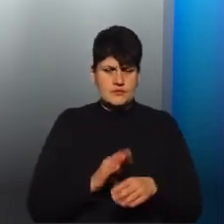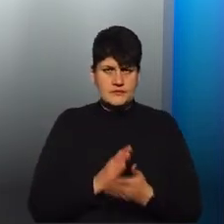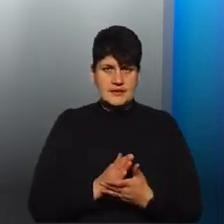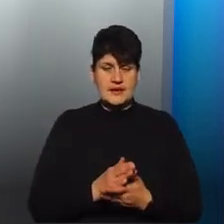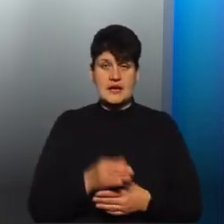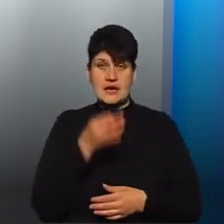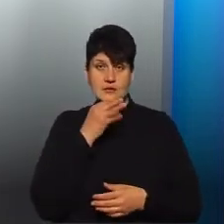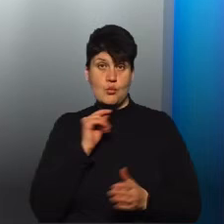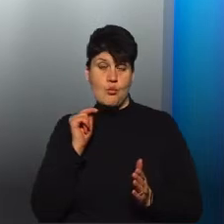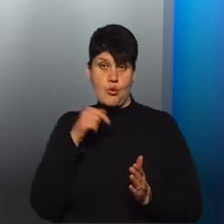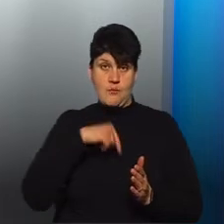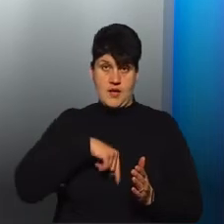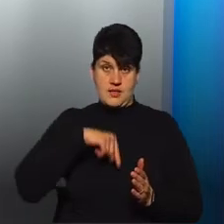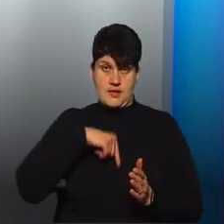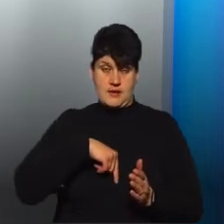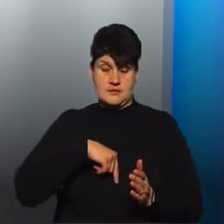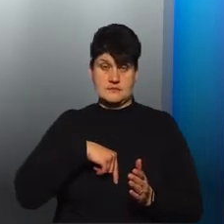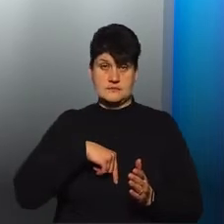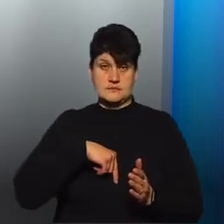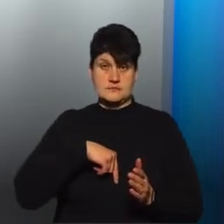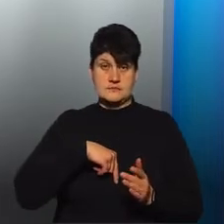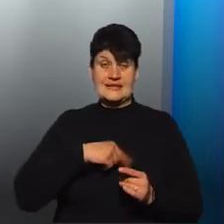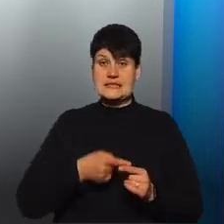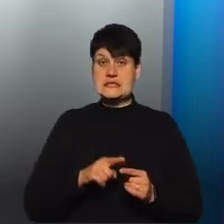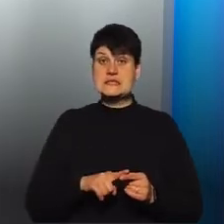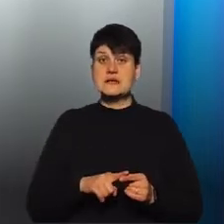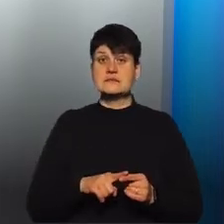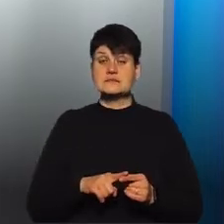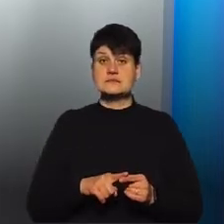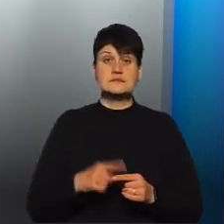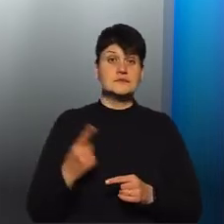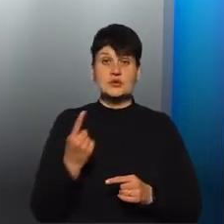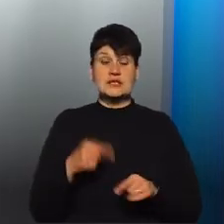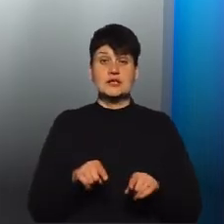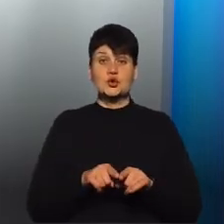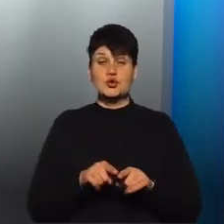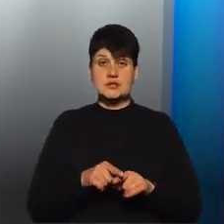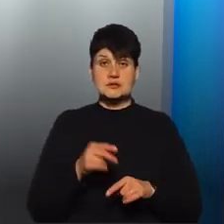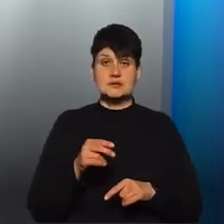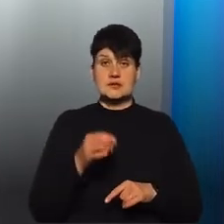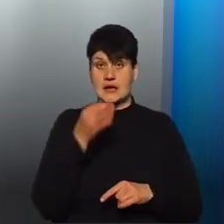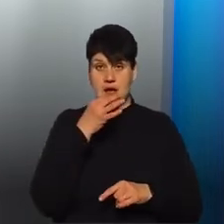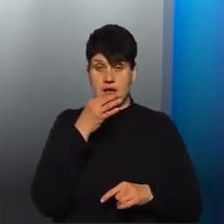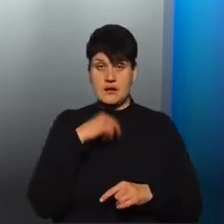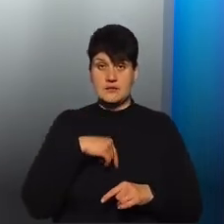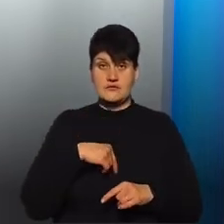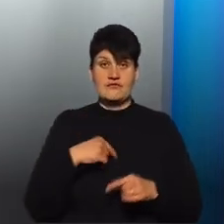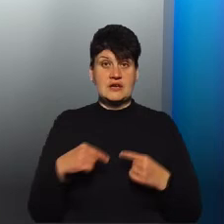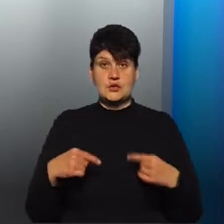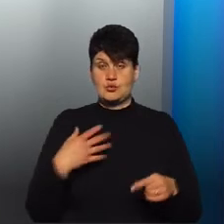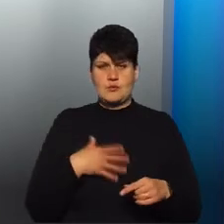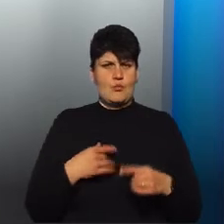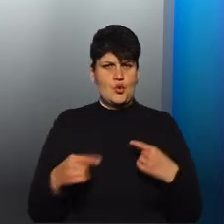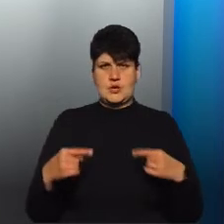коли всередину організм. Це ж один і той же лікарський засіб в різному організмі може абсолютно себе